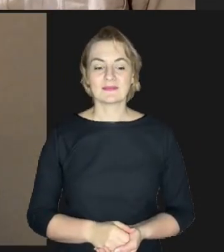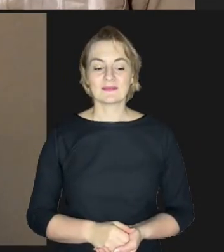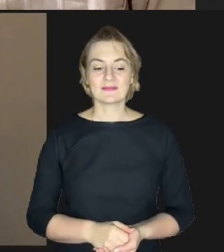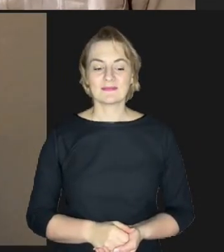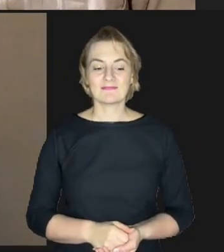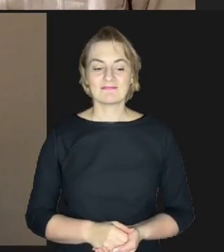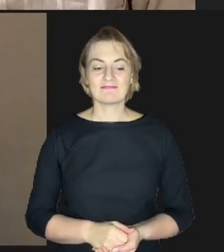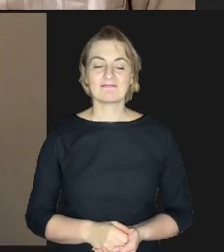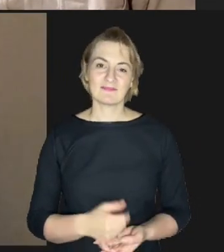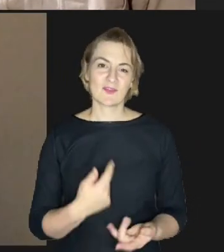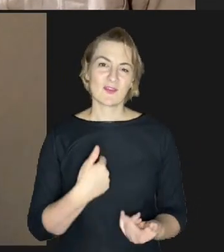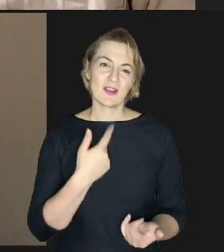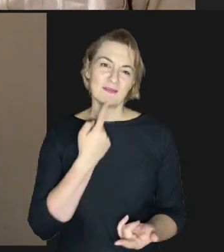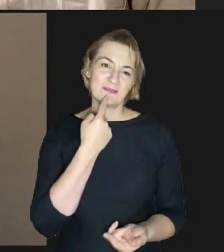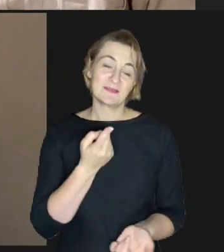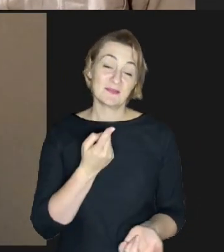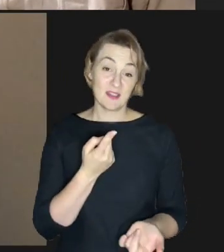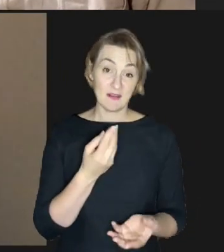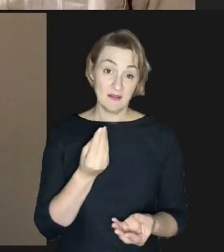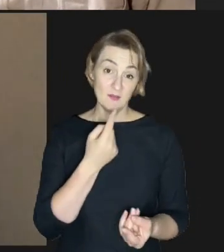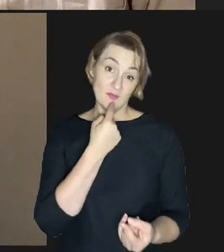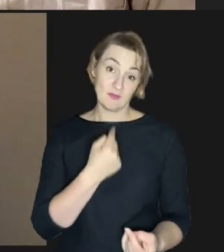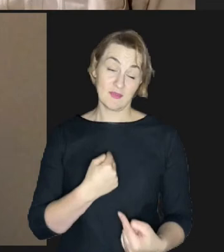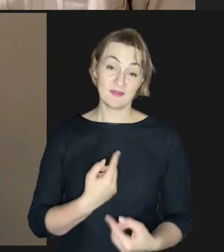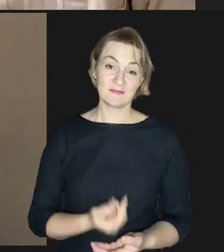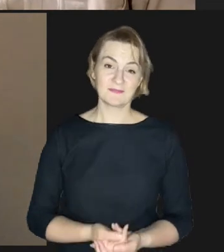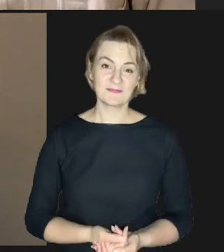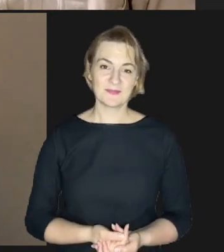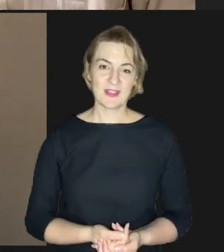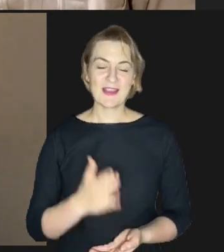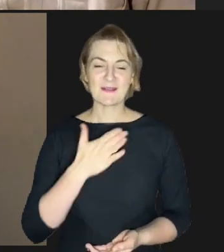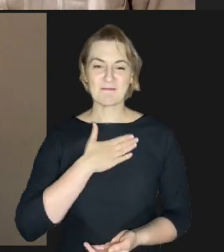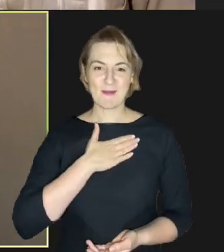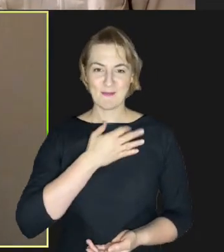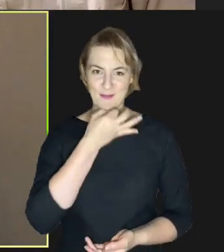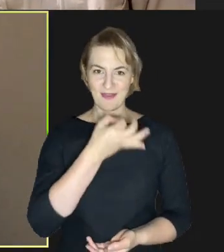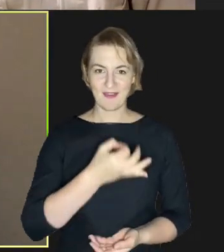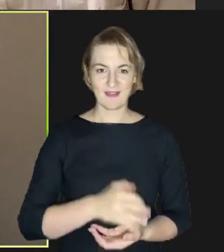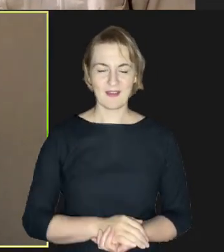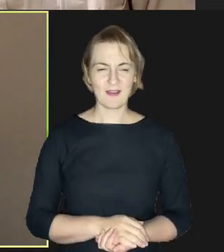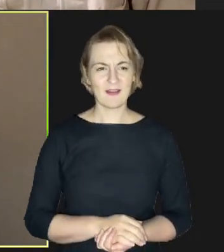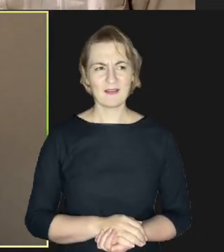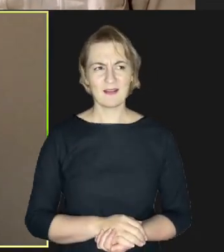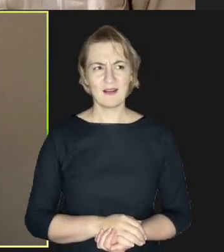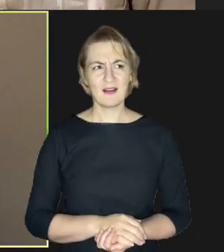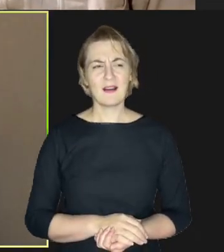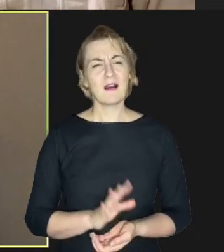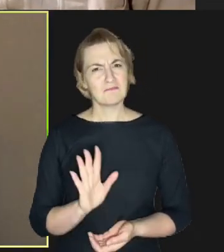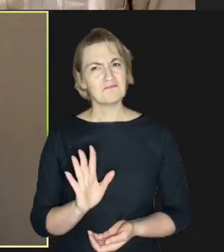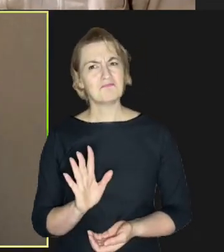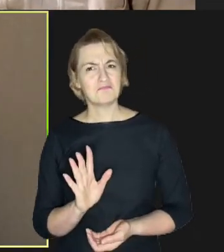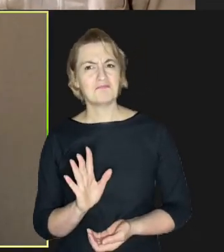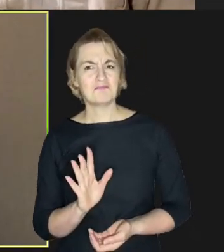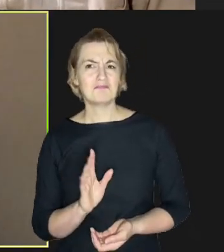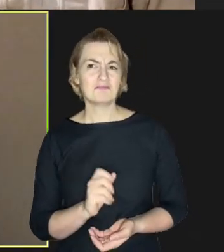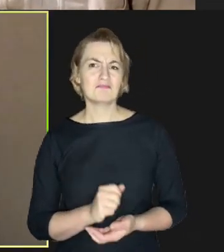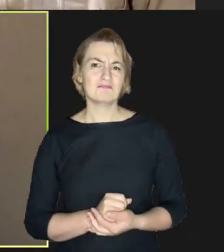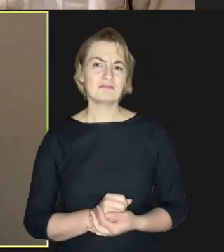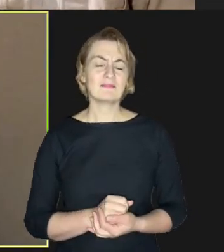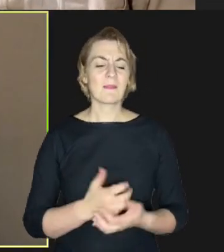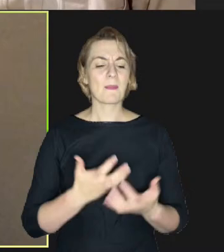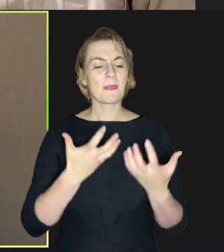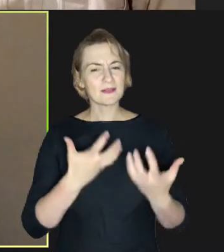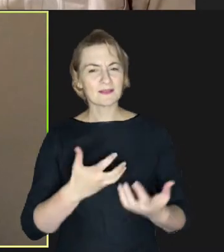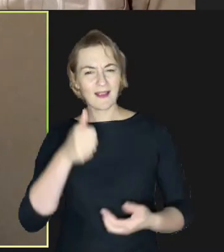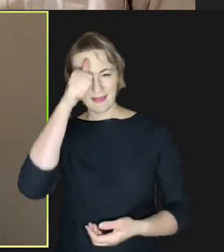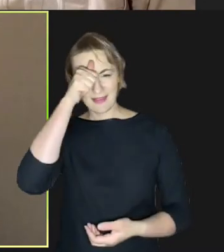To taki mój komentarz, chyba że chcesz się odnieść, ale mam pytanie. Nie, nie, bo no, może chciałbym to